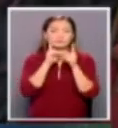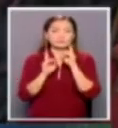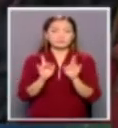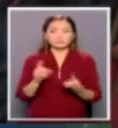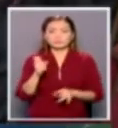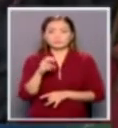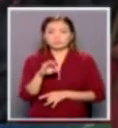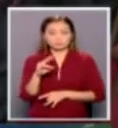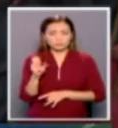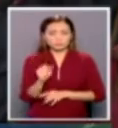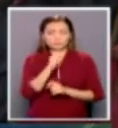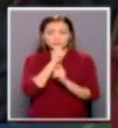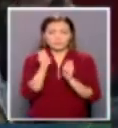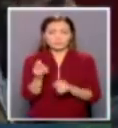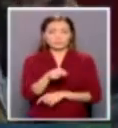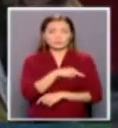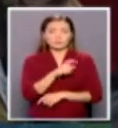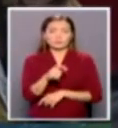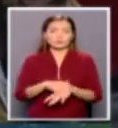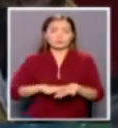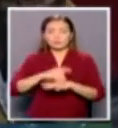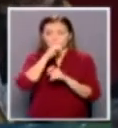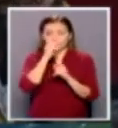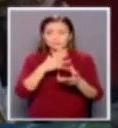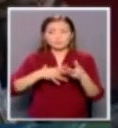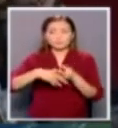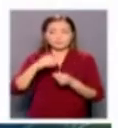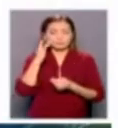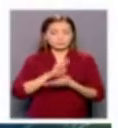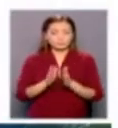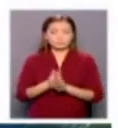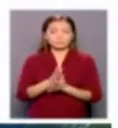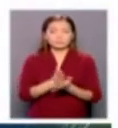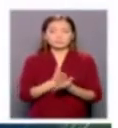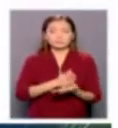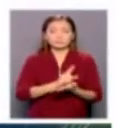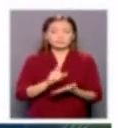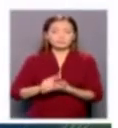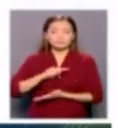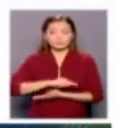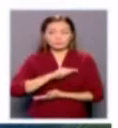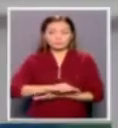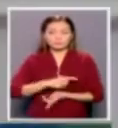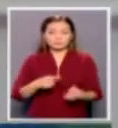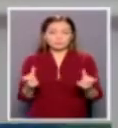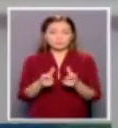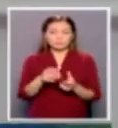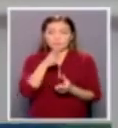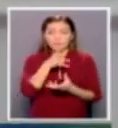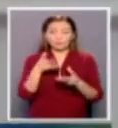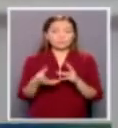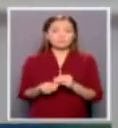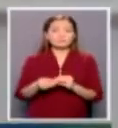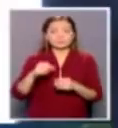мероприятия Бахаткуль Хаменова наградила медалью «Халк Алгасы» всех, кто не сложил свои служебные обязанности в период пандемии. В